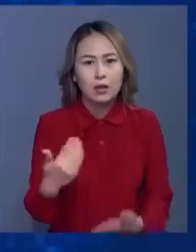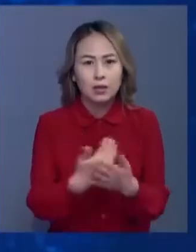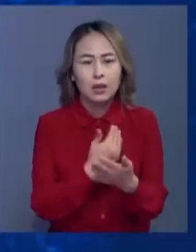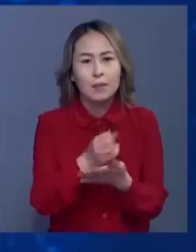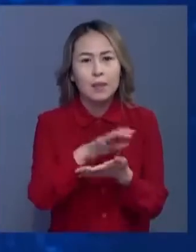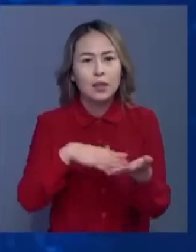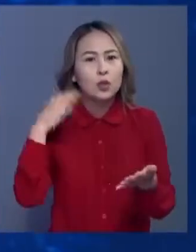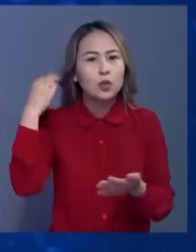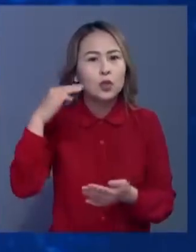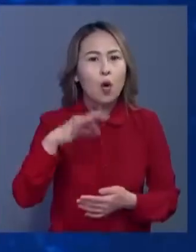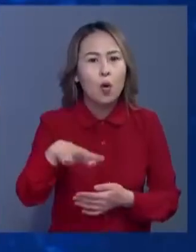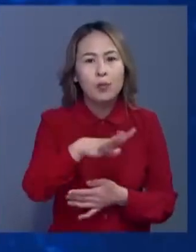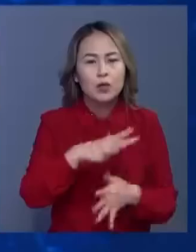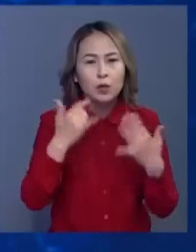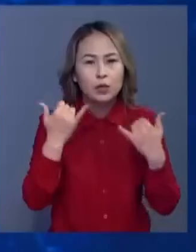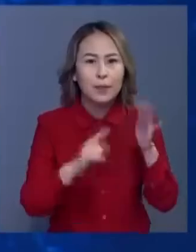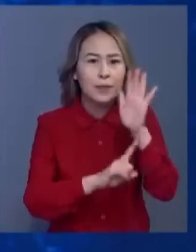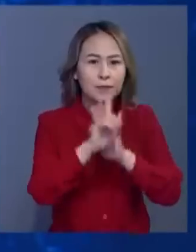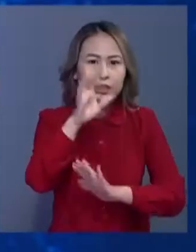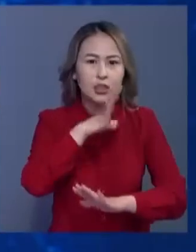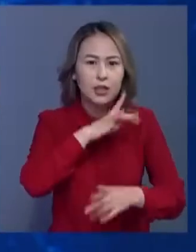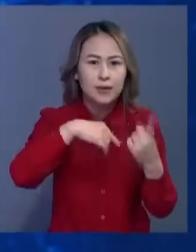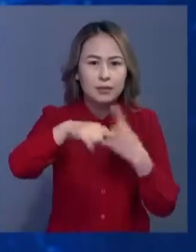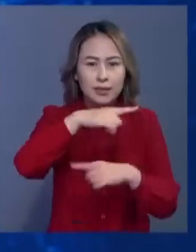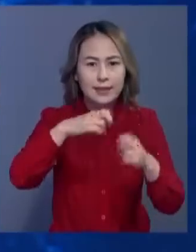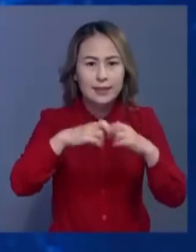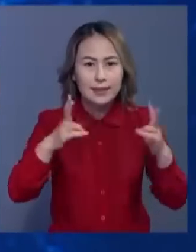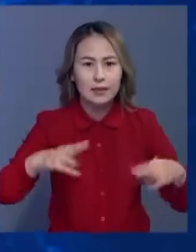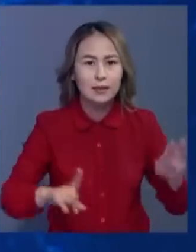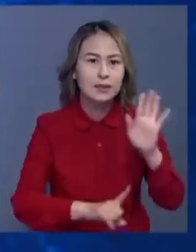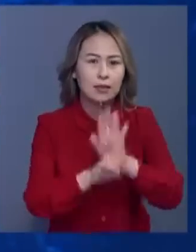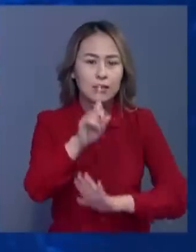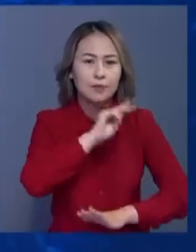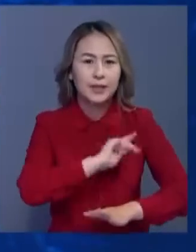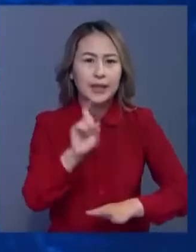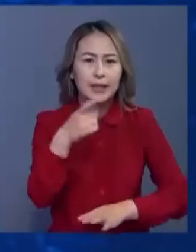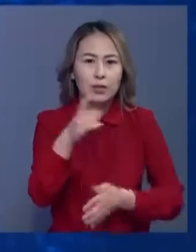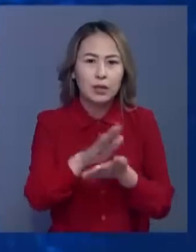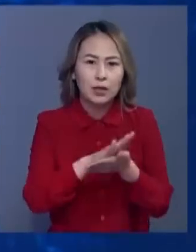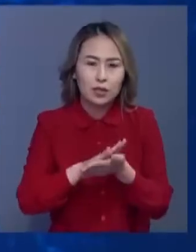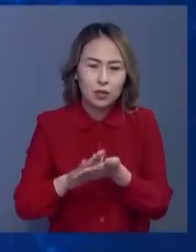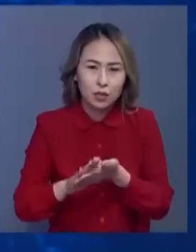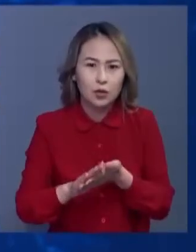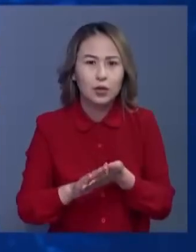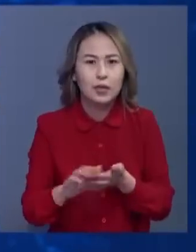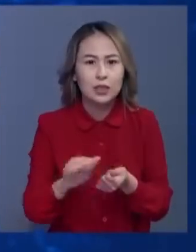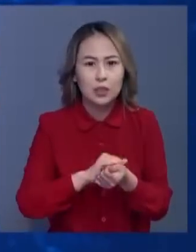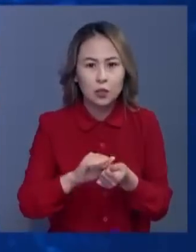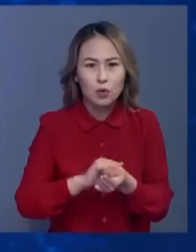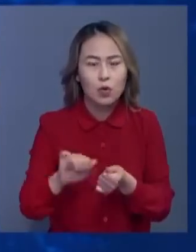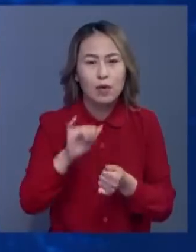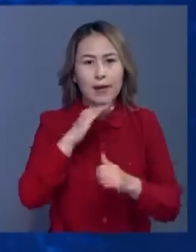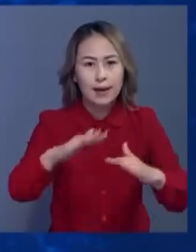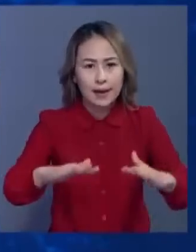Жаңалықтарымыз жалғастырамыз. Түркістан облысында бүгіннен бастап бірнеше кәсіпкерлік нысан іске қосылды. Олар химиялық тазалау, кір